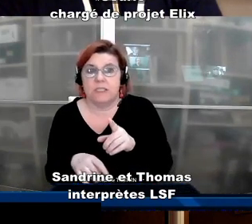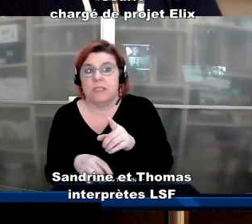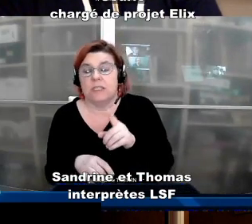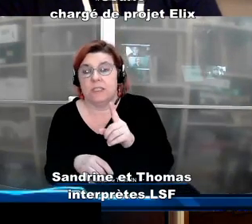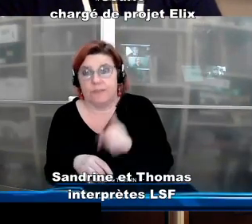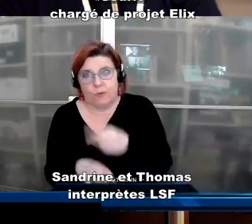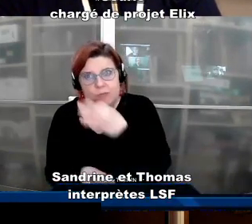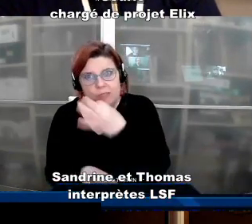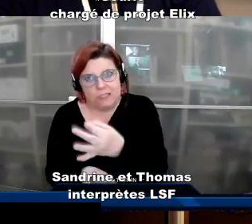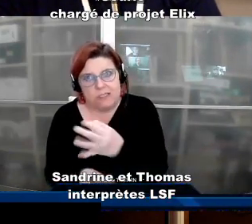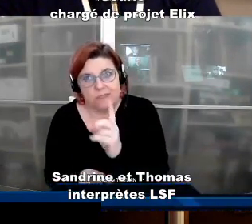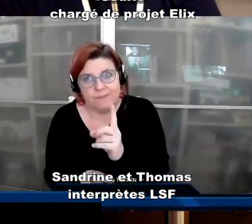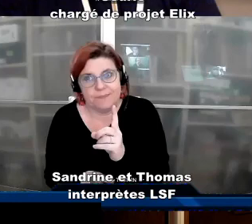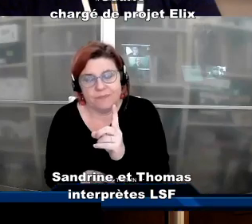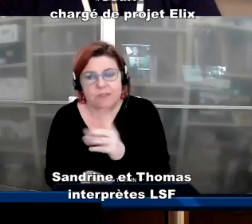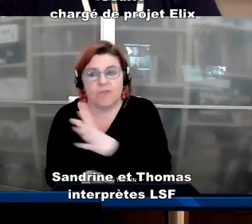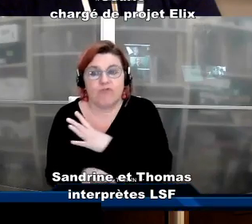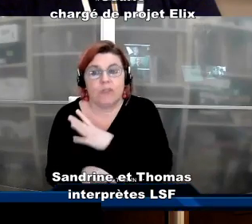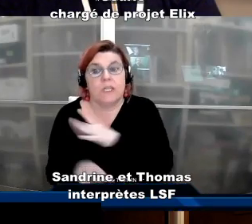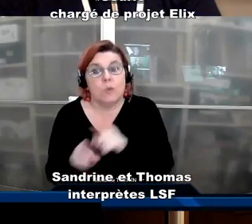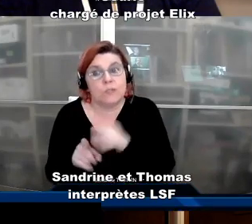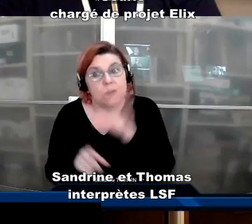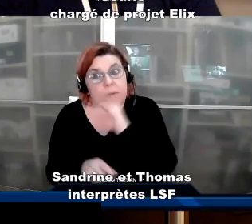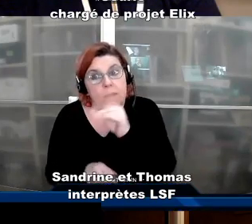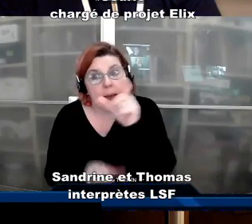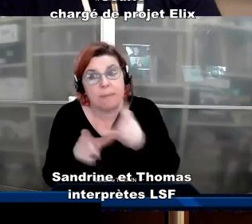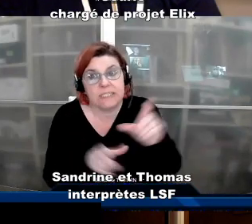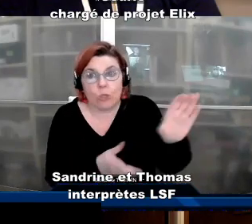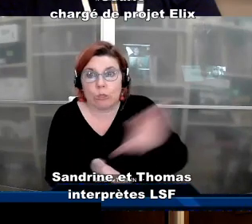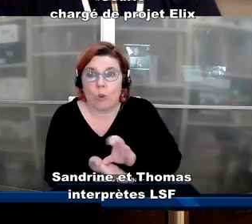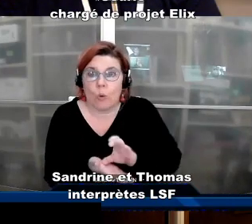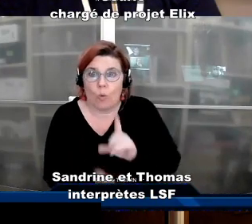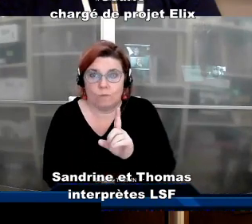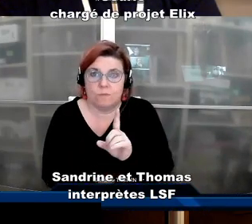il faut que je le cite parce que il y a aussi des personnes qui donnent spontanément